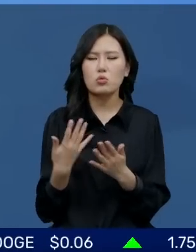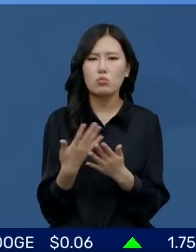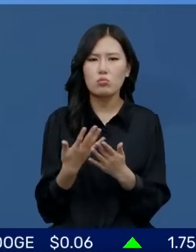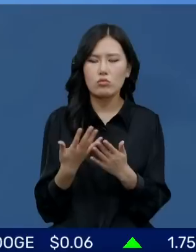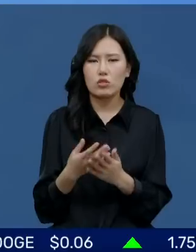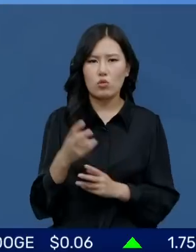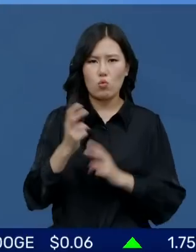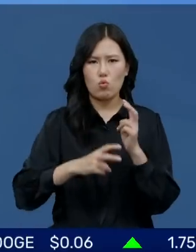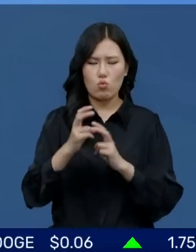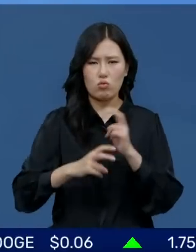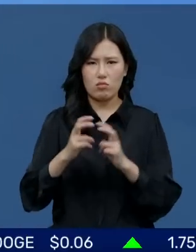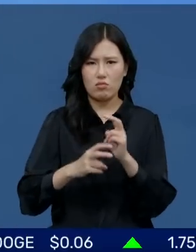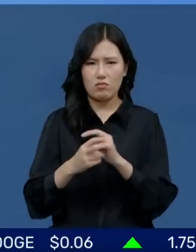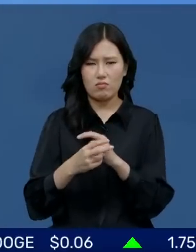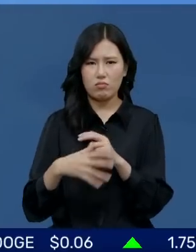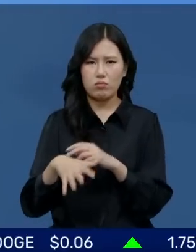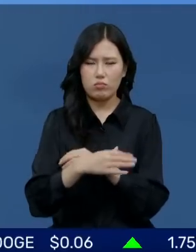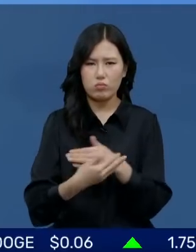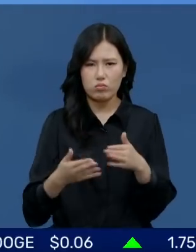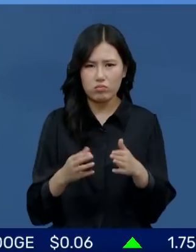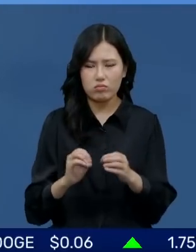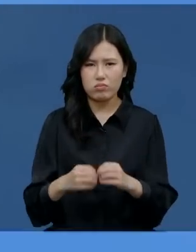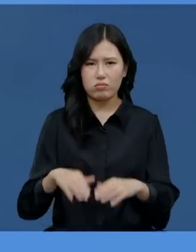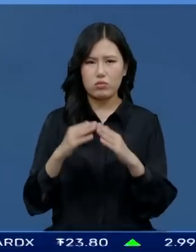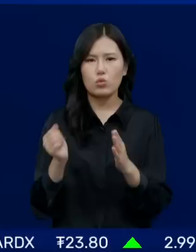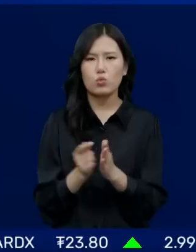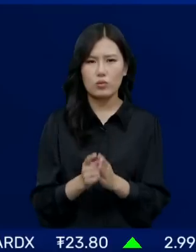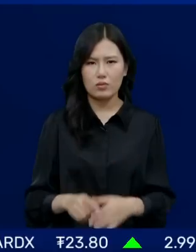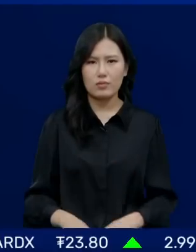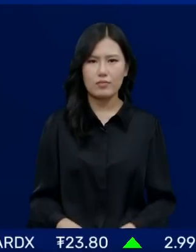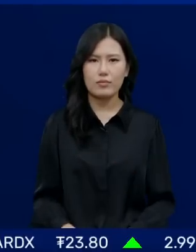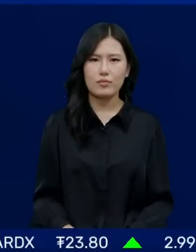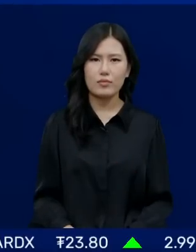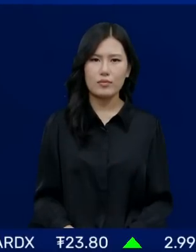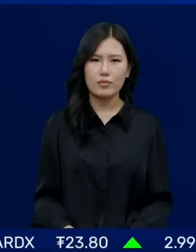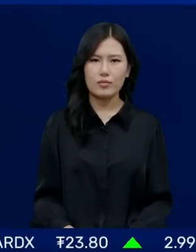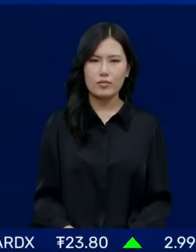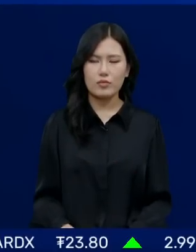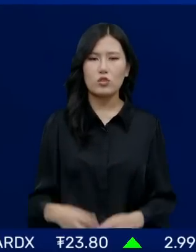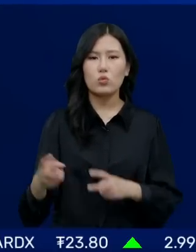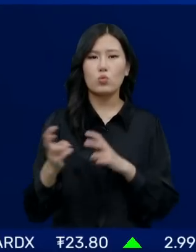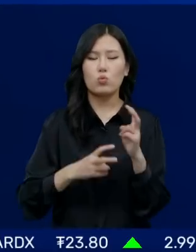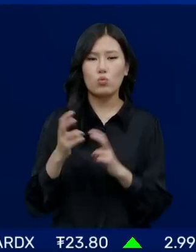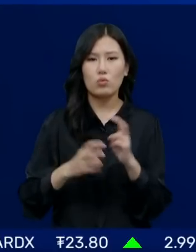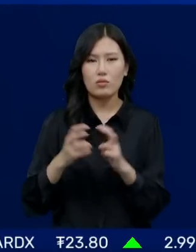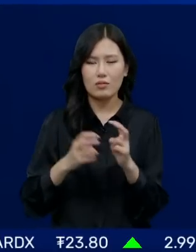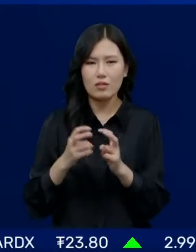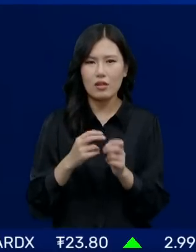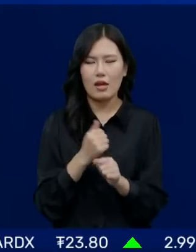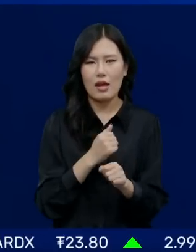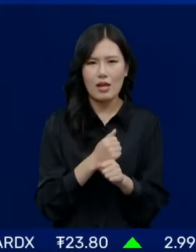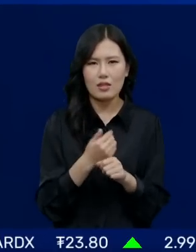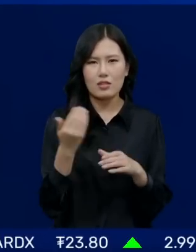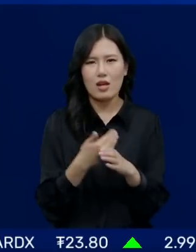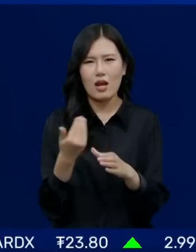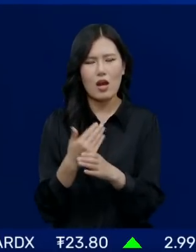боловсруулах үйлдвэрлэлийг бодвол бий олох нь чухал гэдгийг хэлж байгаа юм. Одоо үйлдвэрлэлийг яаж тасралтгүй явуулах вэ?